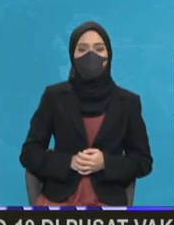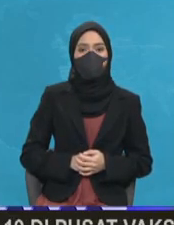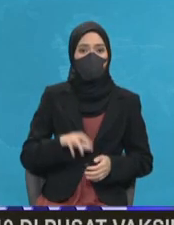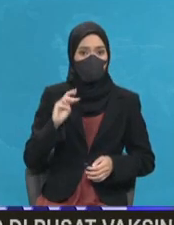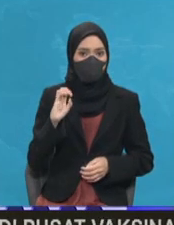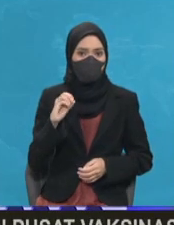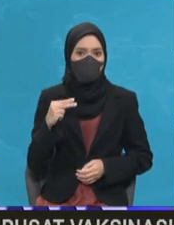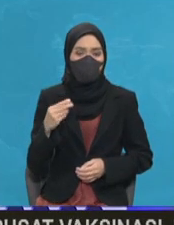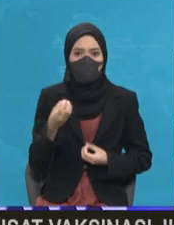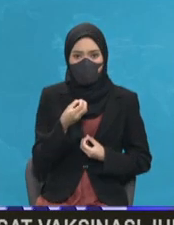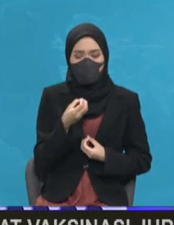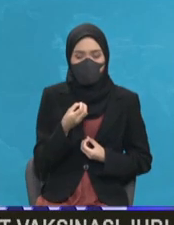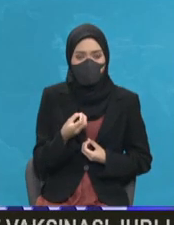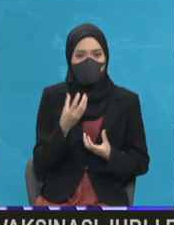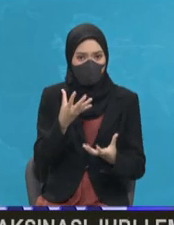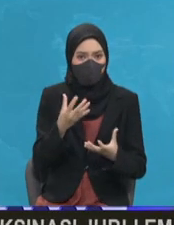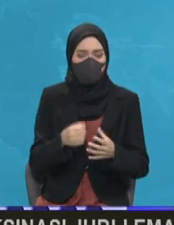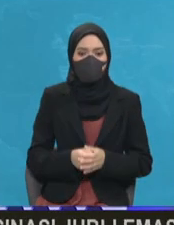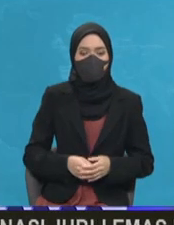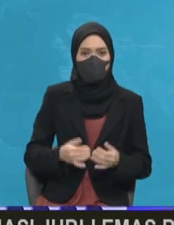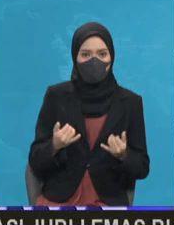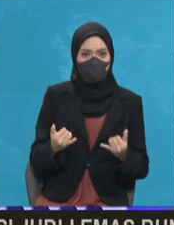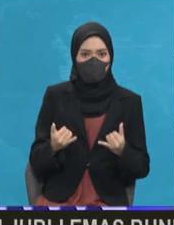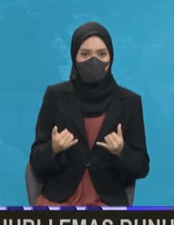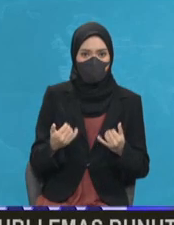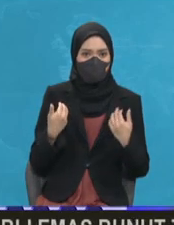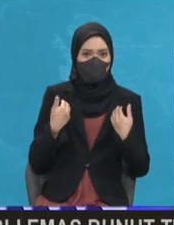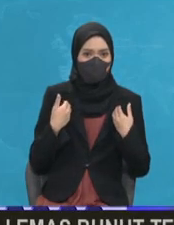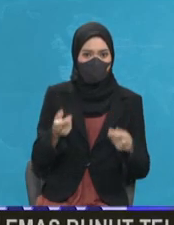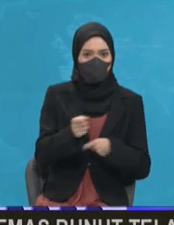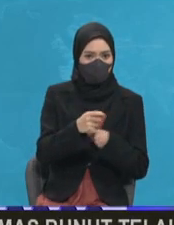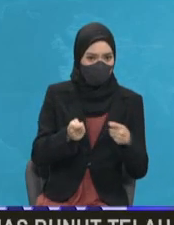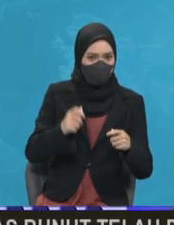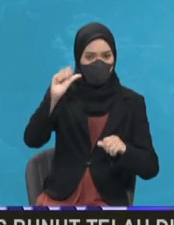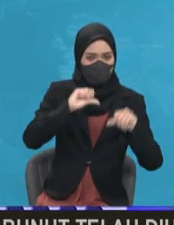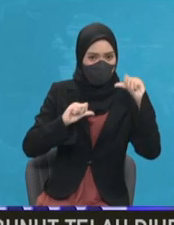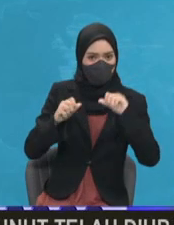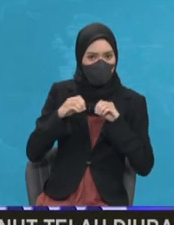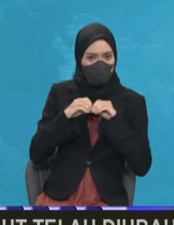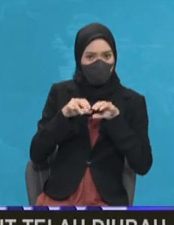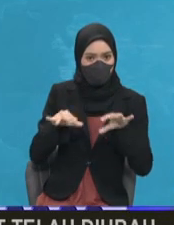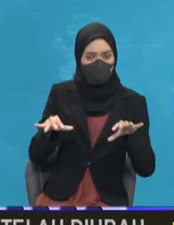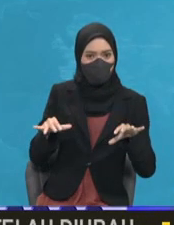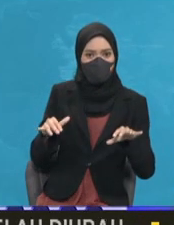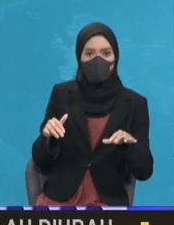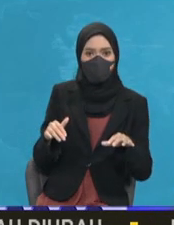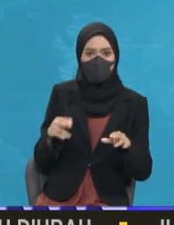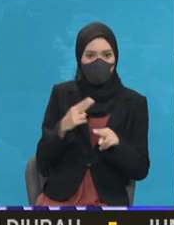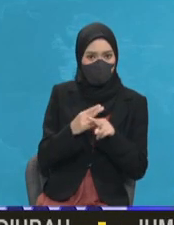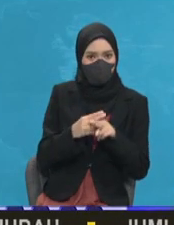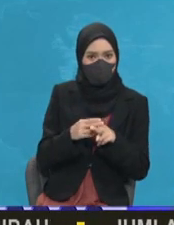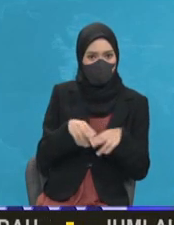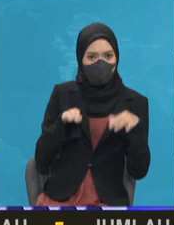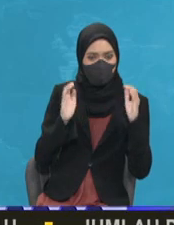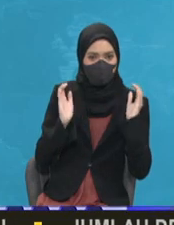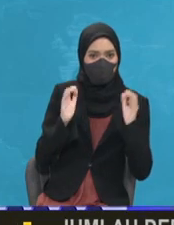meningkatkan capacity ujian makmal soscom itu dengan memperoleh sebuah makmal baroji tambahan yang dinamakan